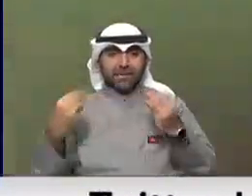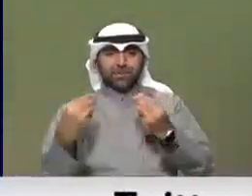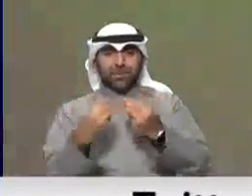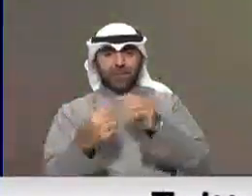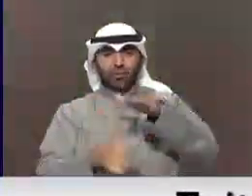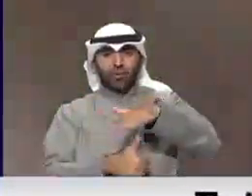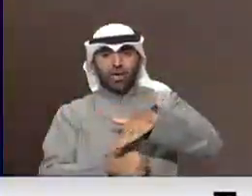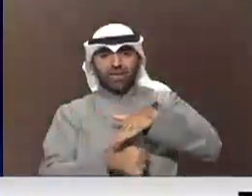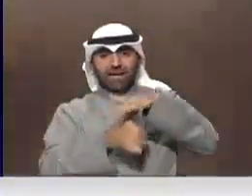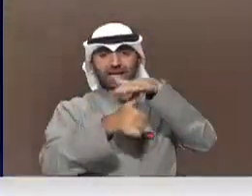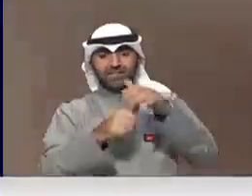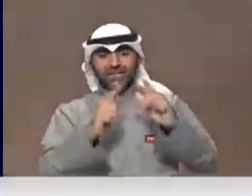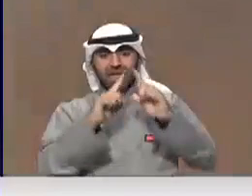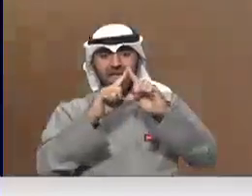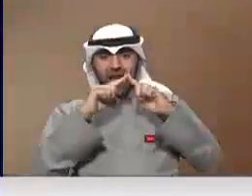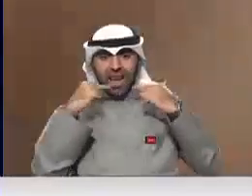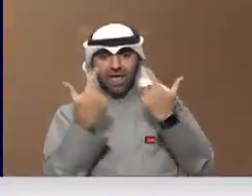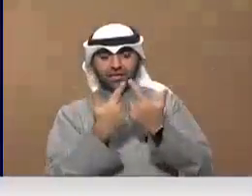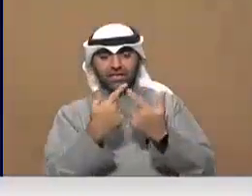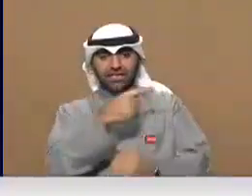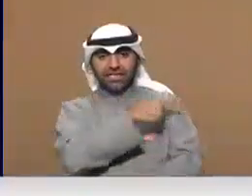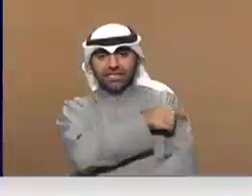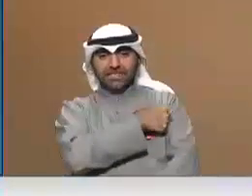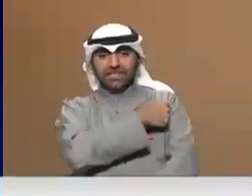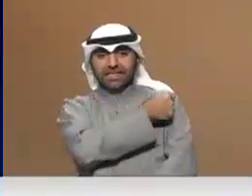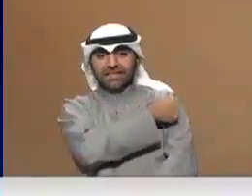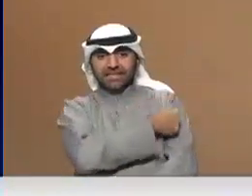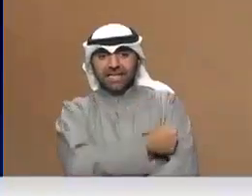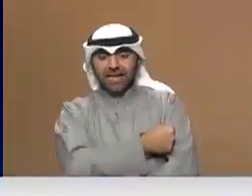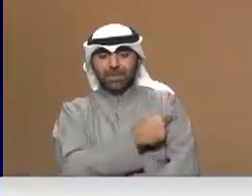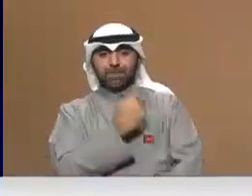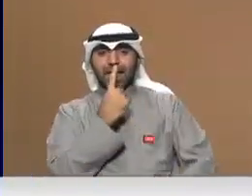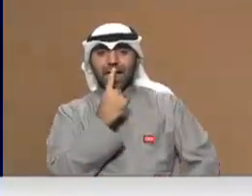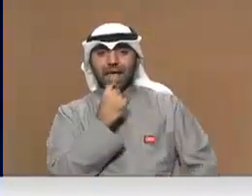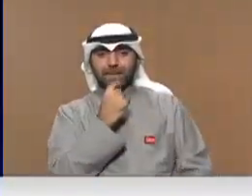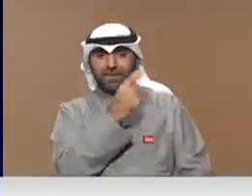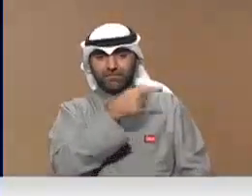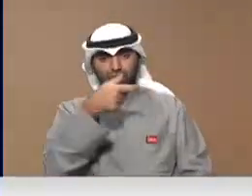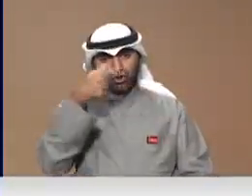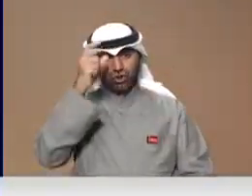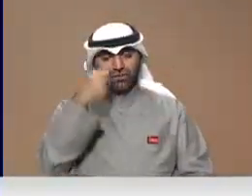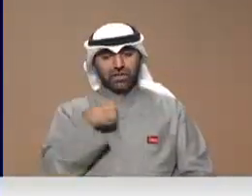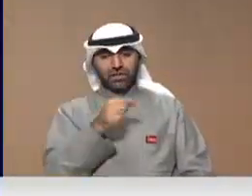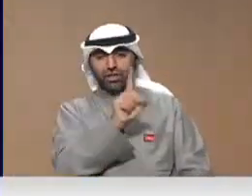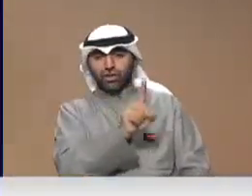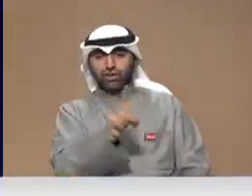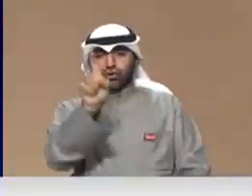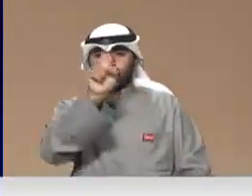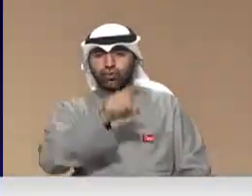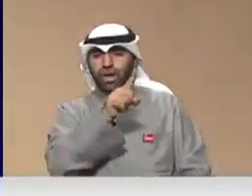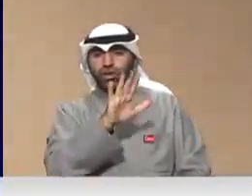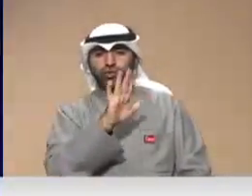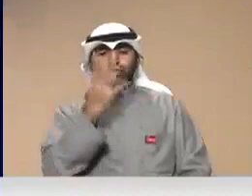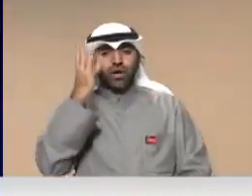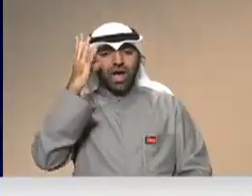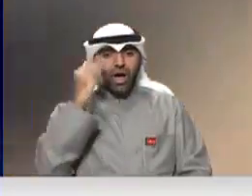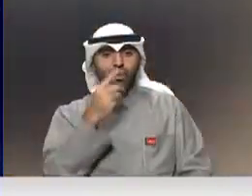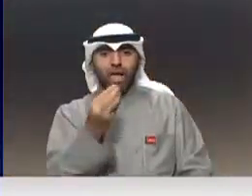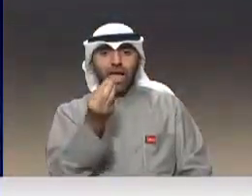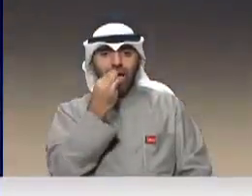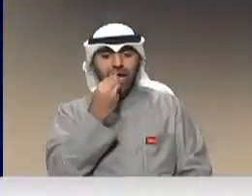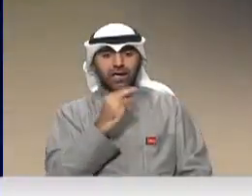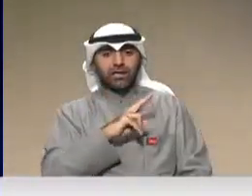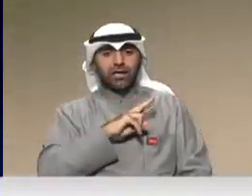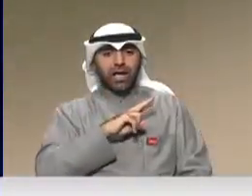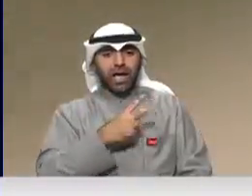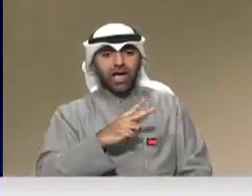يعني المنازل المؤقتة، والله يكرمكم، الحمامات المؤقتة، طبعا بالإضافة إلى الوجبات والأمور هذه. يعني لكن هذه في أمور